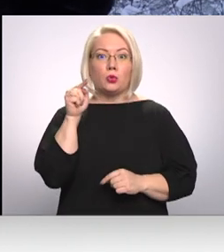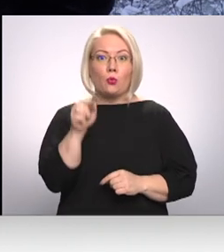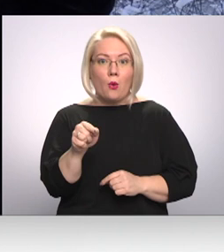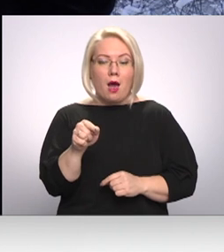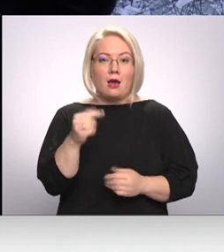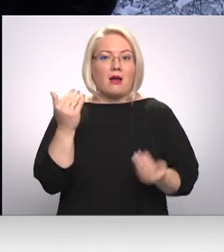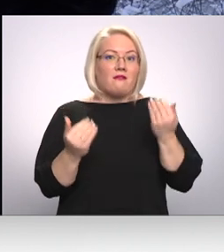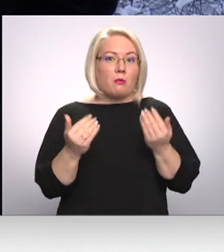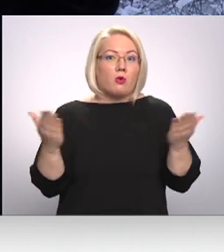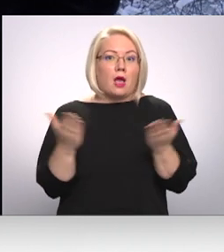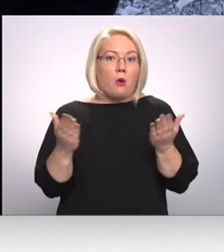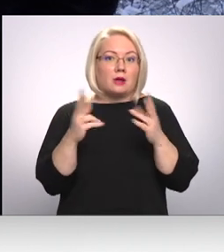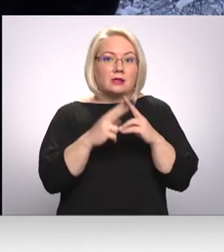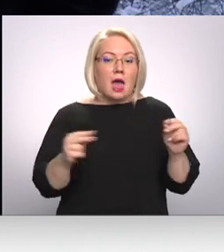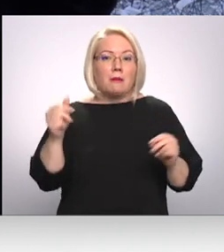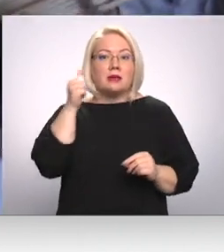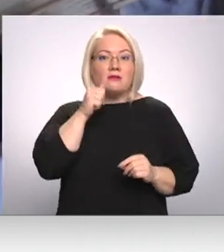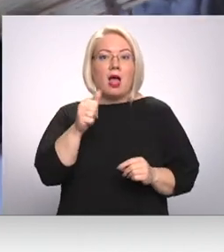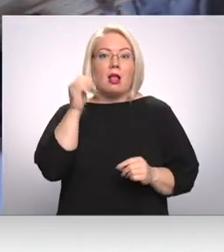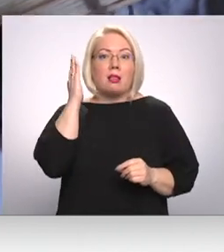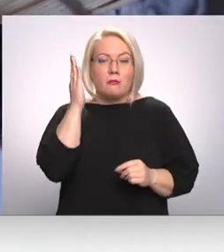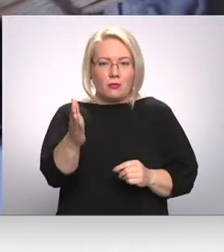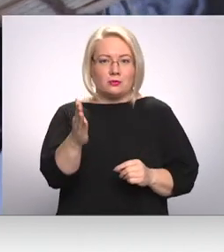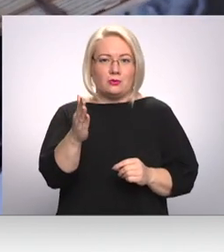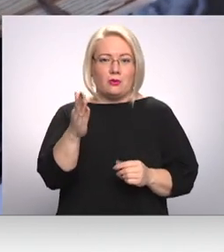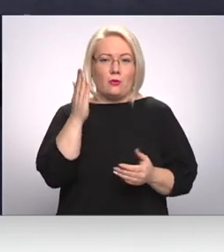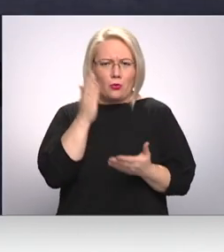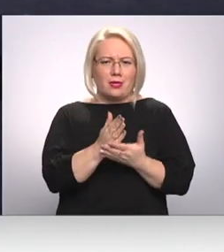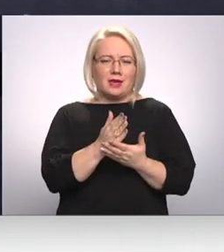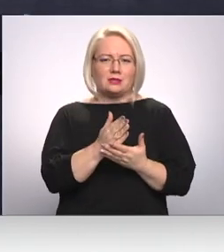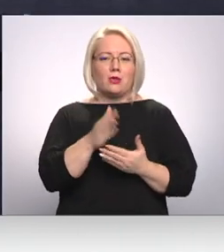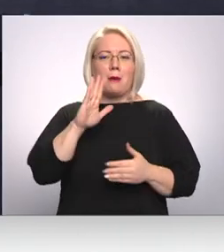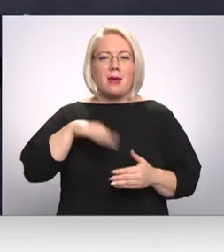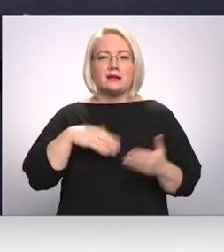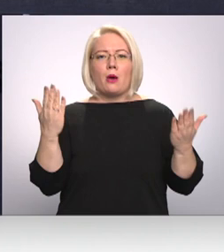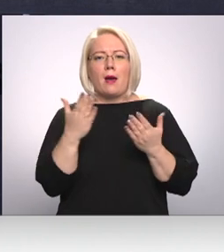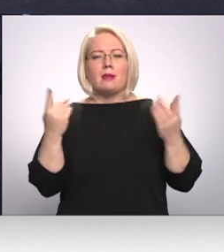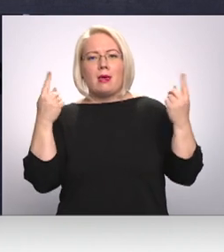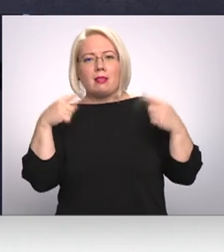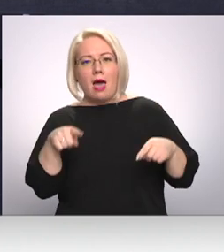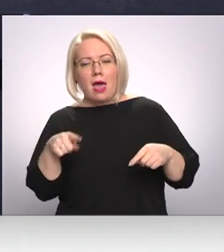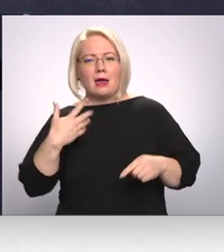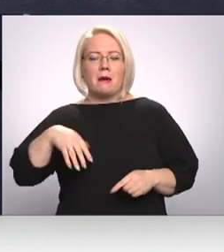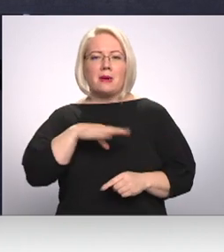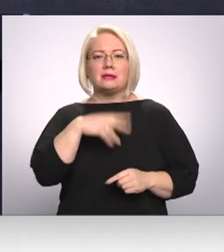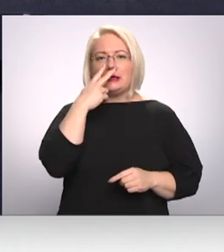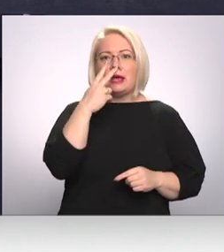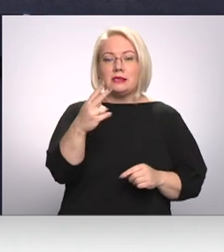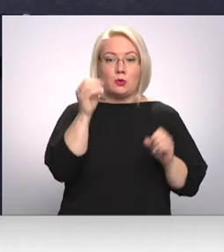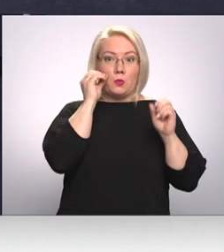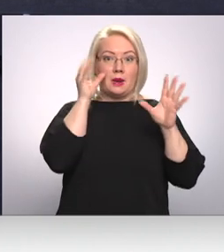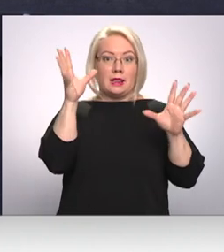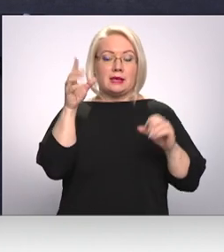varbūt arī kaut kas laimīgs vēl notiks. Un tad mēs varēsim pēc kāda laika redzēt, un varbūt pēc 100 gadiem brīnīsies